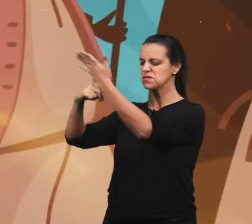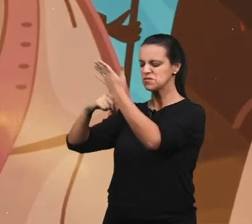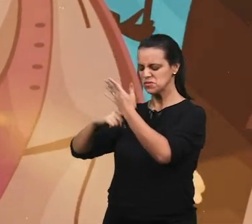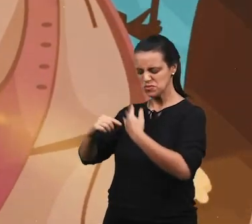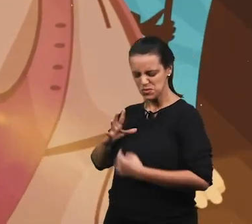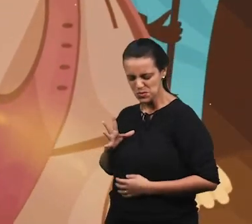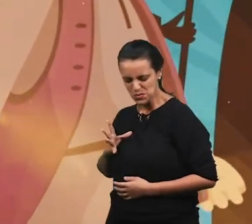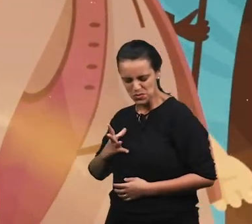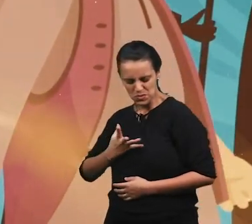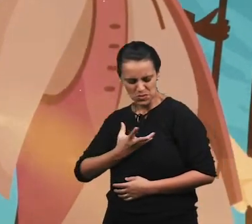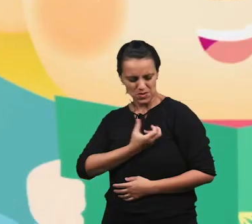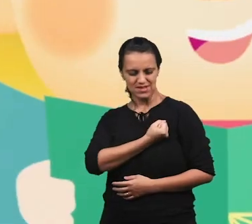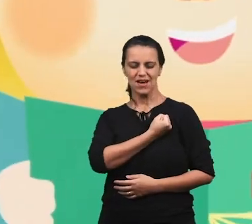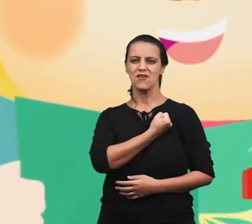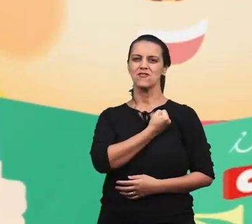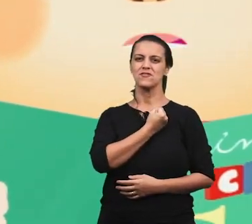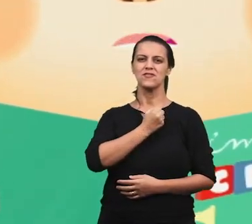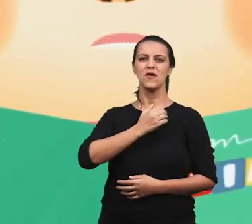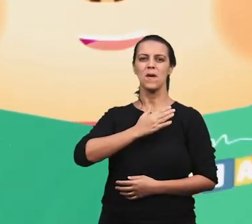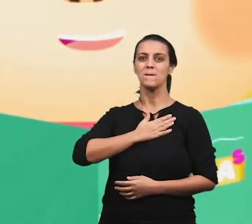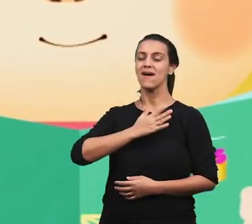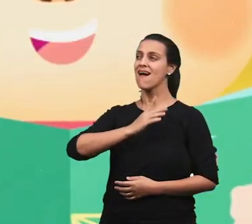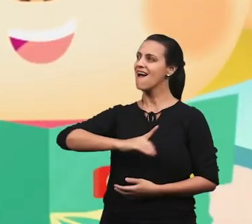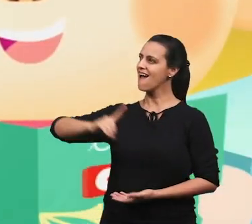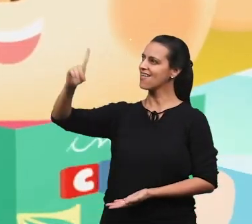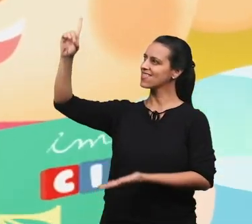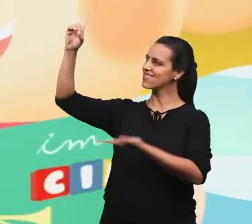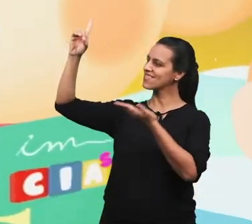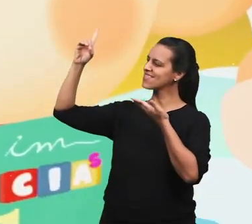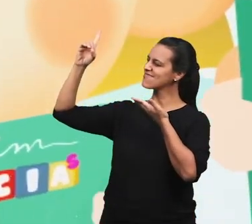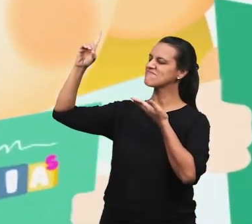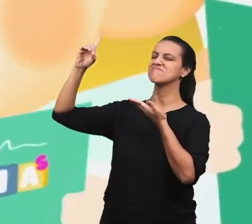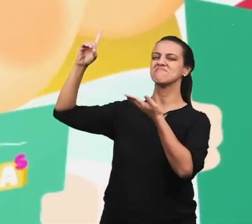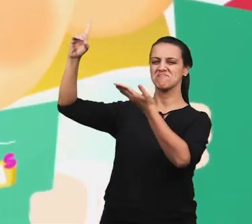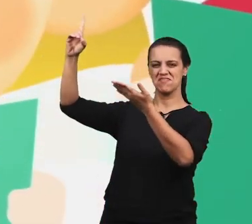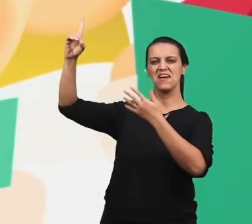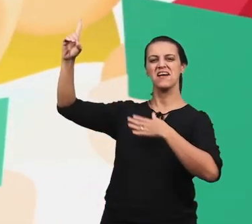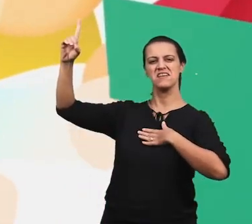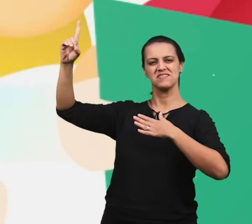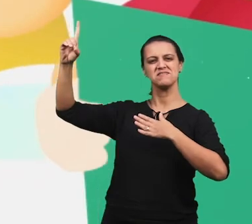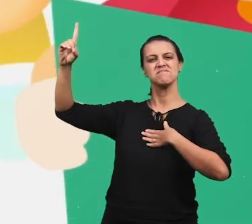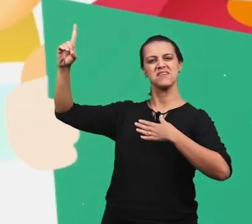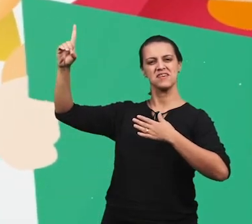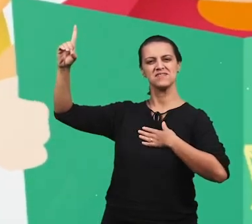Он был мне спасением, Он Бог мой, и прославлю Его.